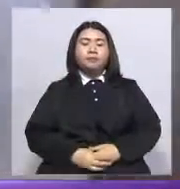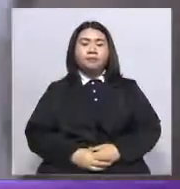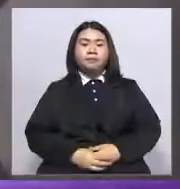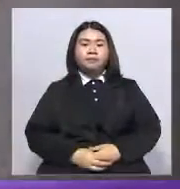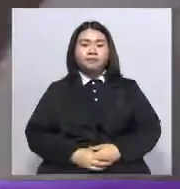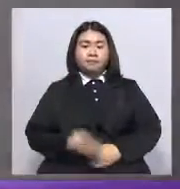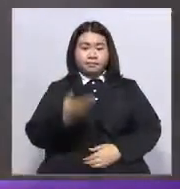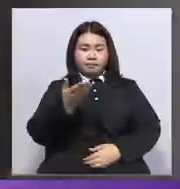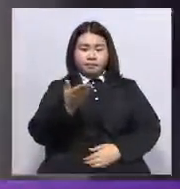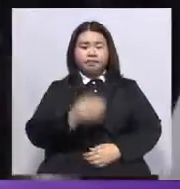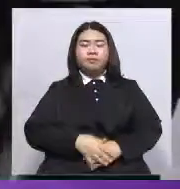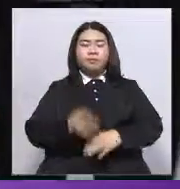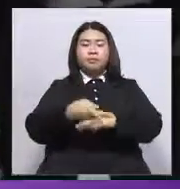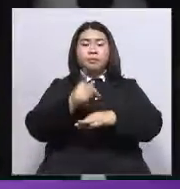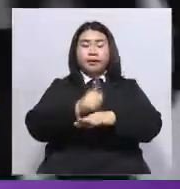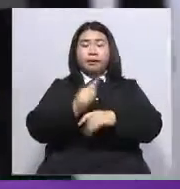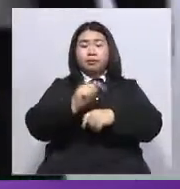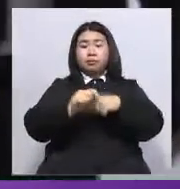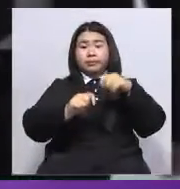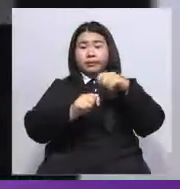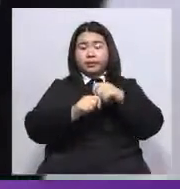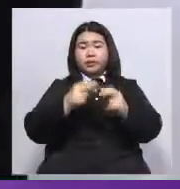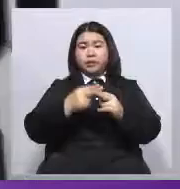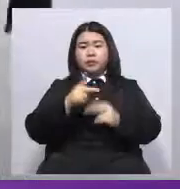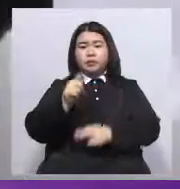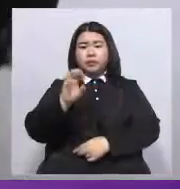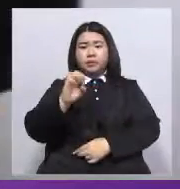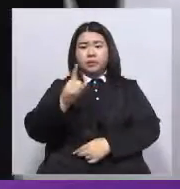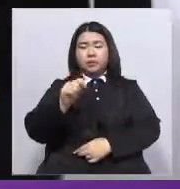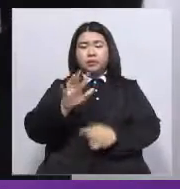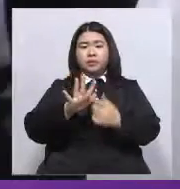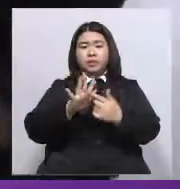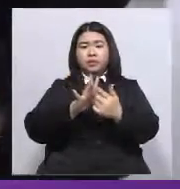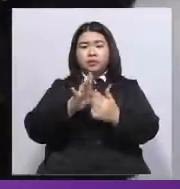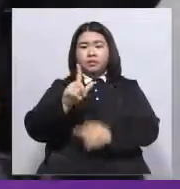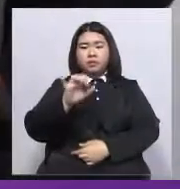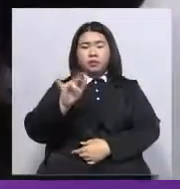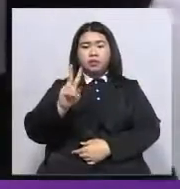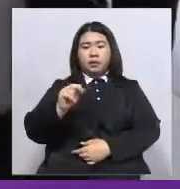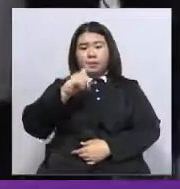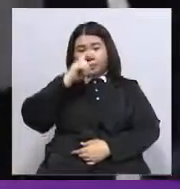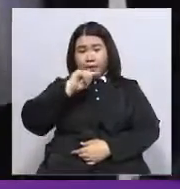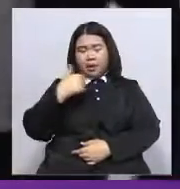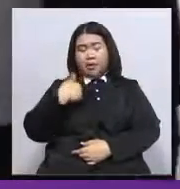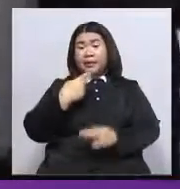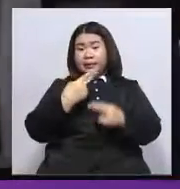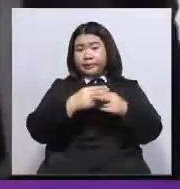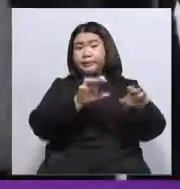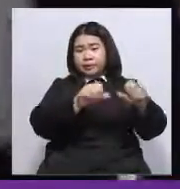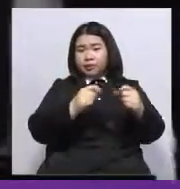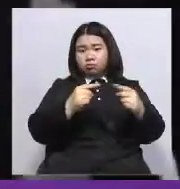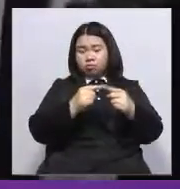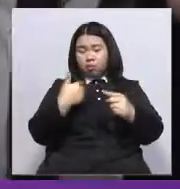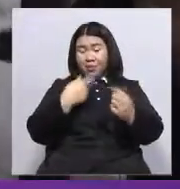นายเปรมชัยกนสูตรประธานบริหารบริษัทอิตาเลียนไทยเดเวลลอปเมนต์จำกัดมหาชนผู้ต้องหาตามหมายจับที่เข้าไปล่า